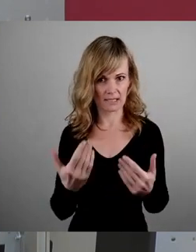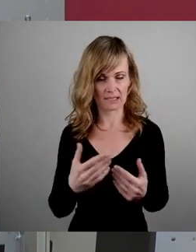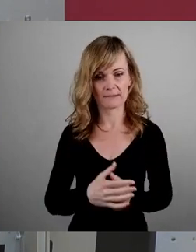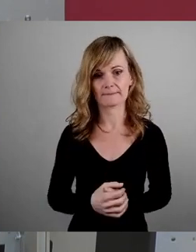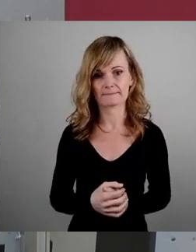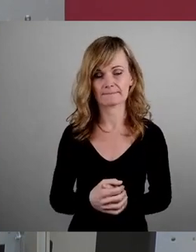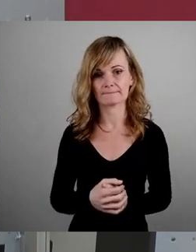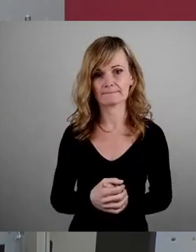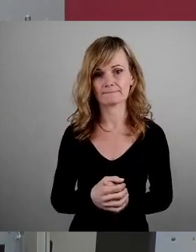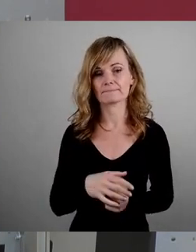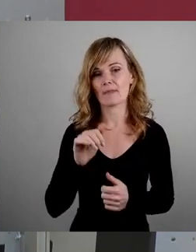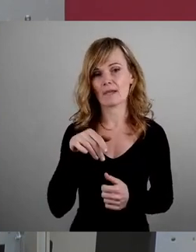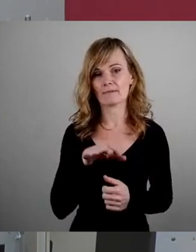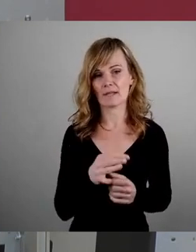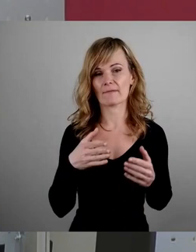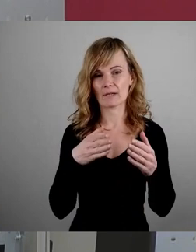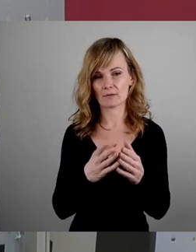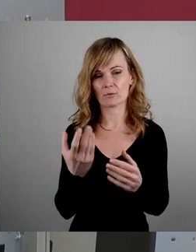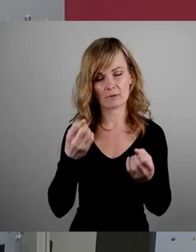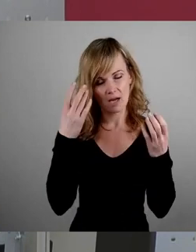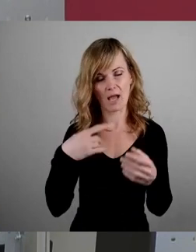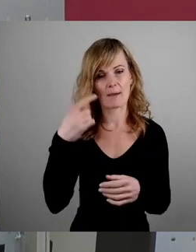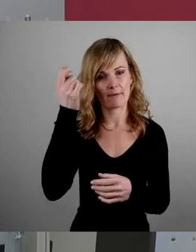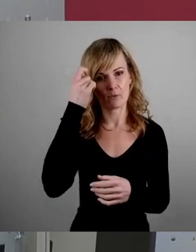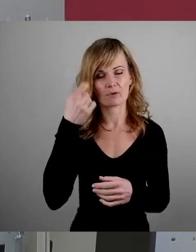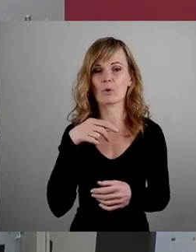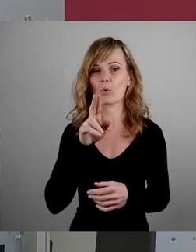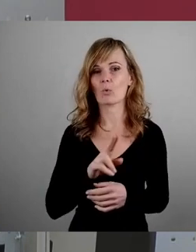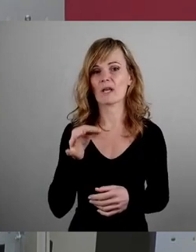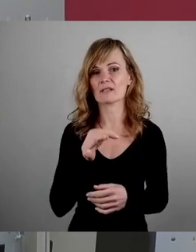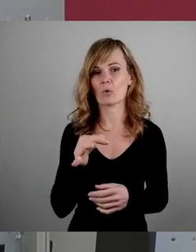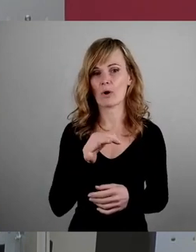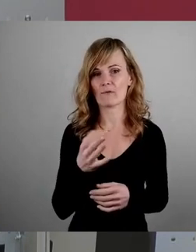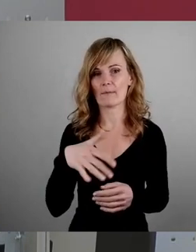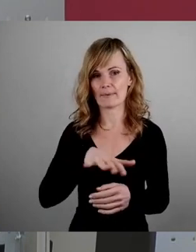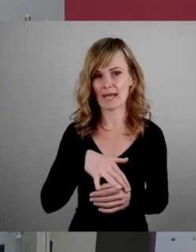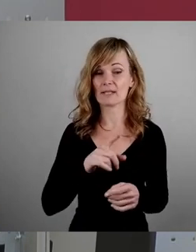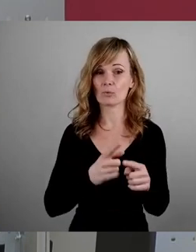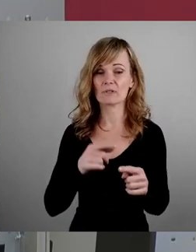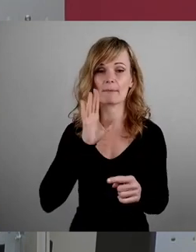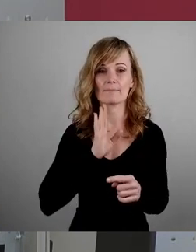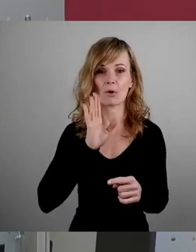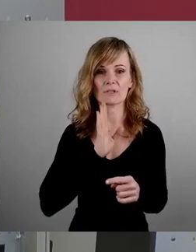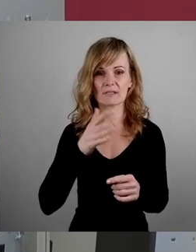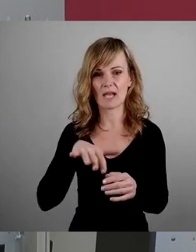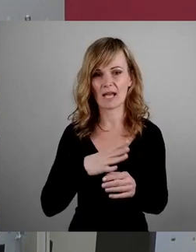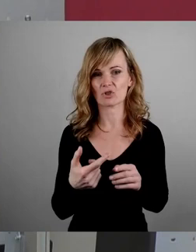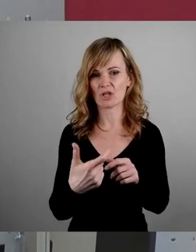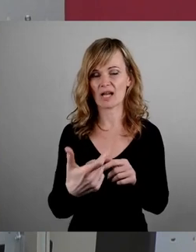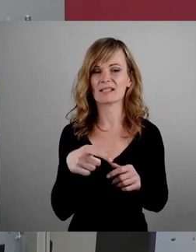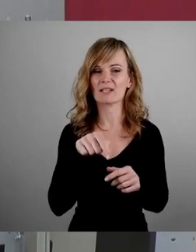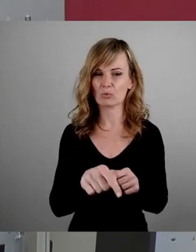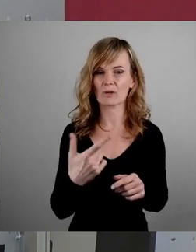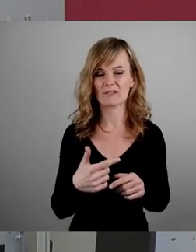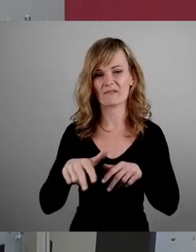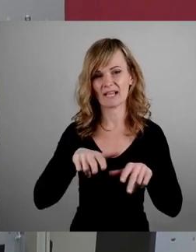Die AfD-Fraktion ist sich vollkommen bewusst, dass am Unnersdorfer Platz und auch auf der Bautzener Landstraße die verkehrliche Situation schnellstmöglich verbessert werden